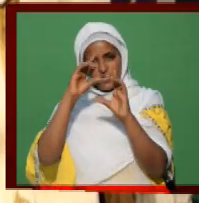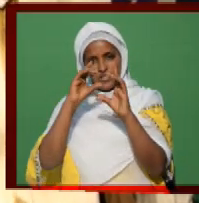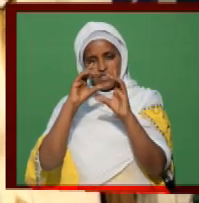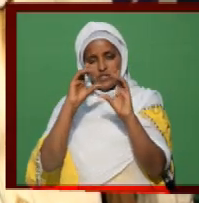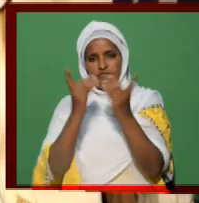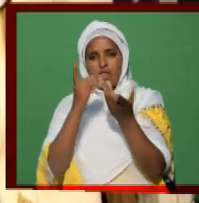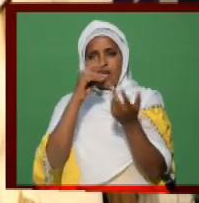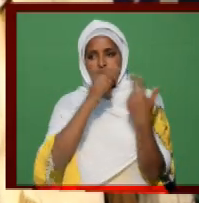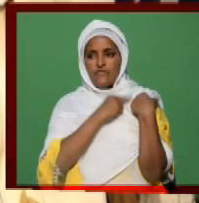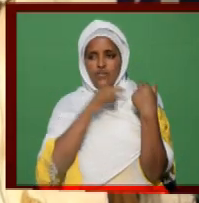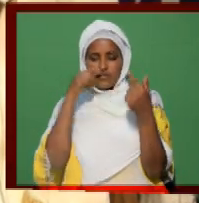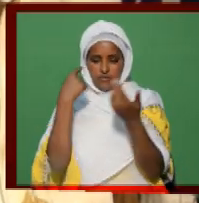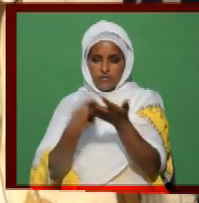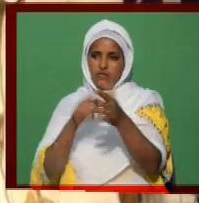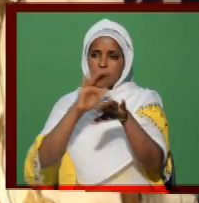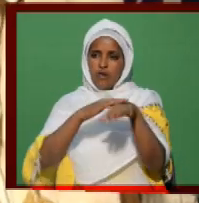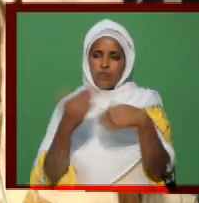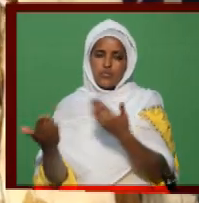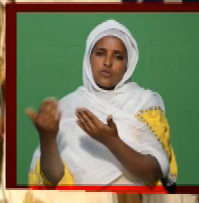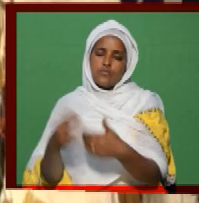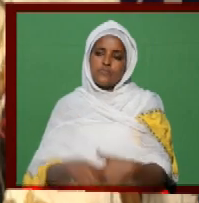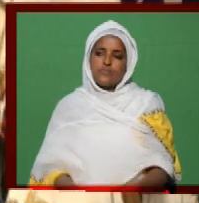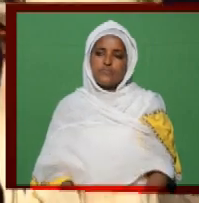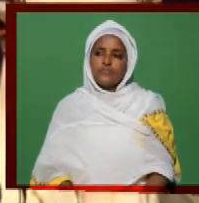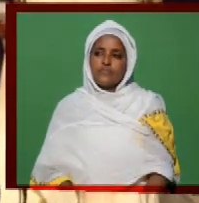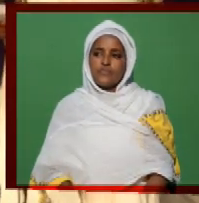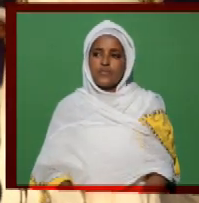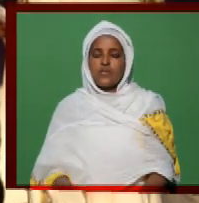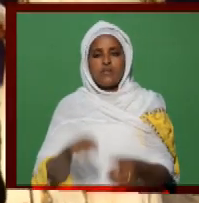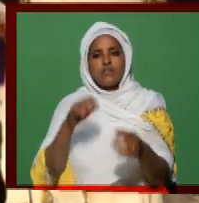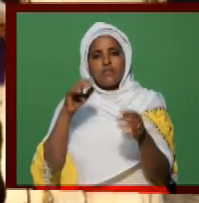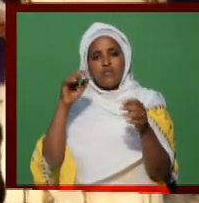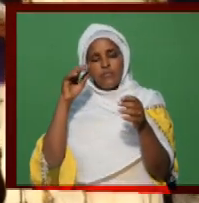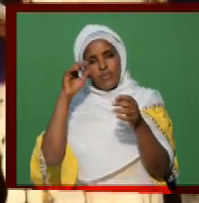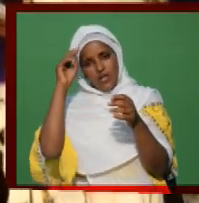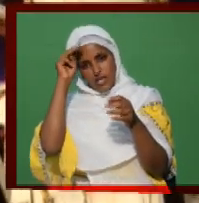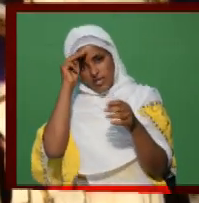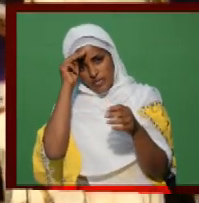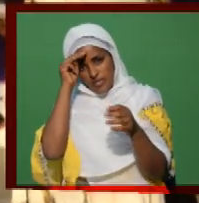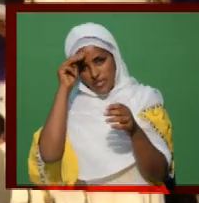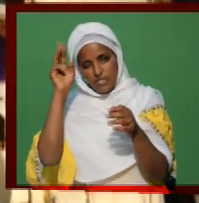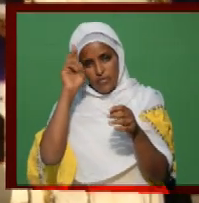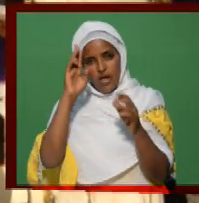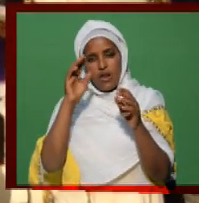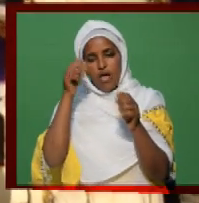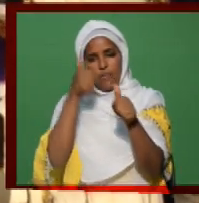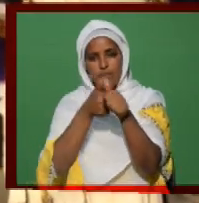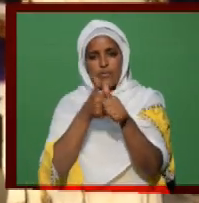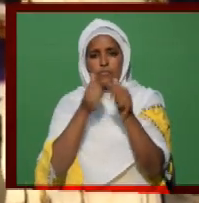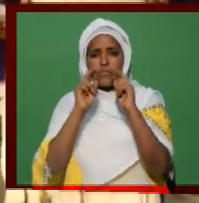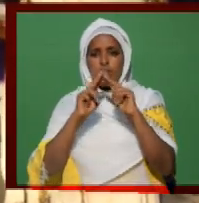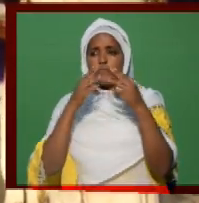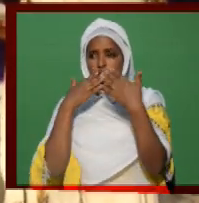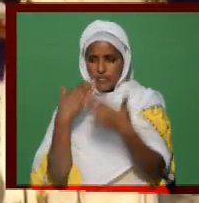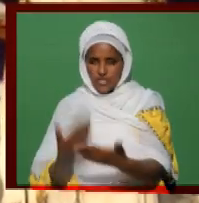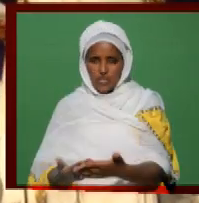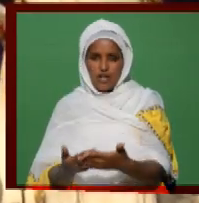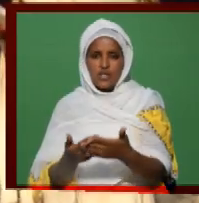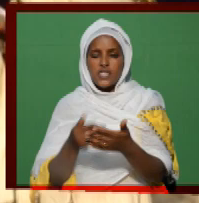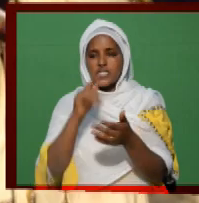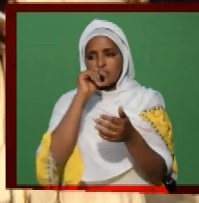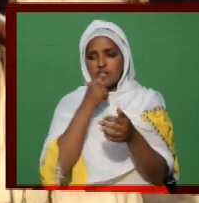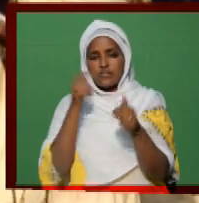አላፊን ወደዚህ ትጋብዙልኛላችሁ? አመሰግናለሁ። መላከ ጥበብ ስሜና አበበን በጣም አድርገን